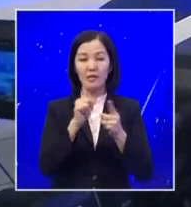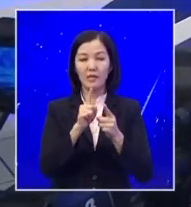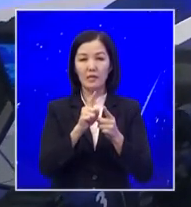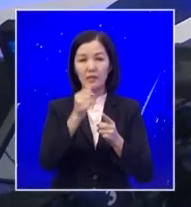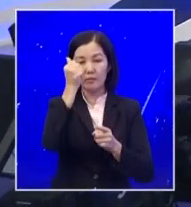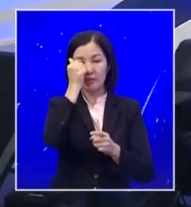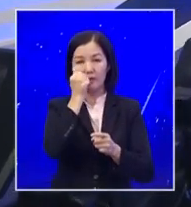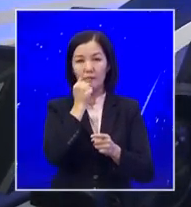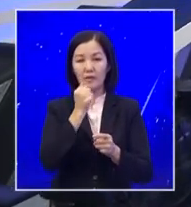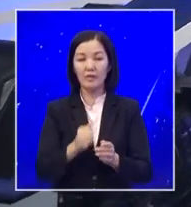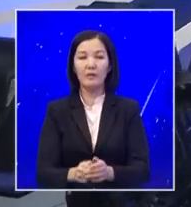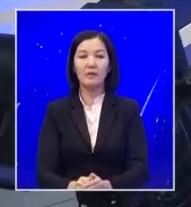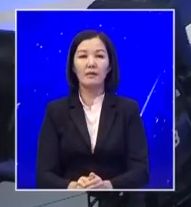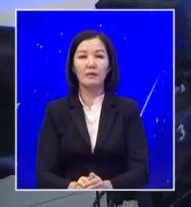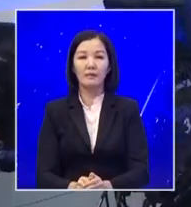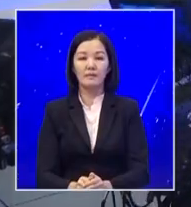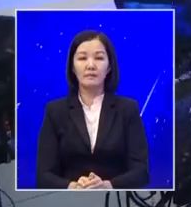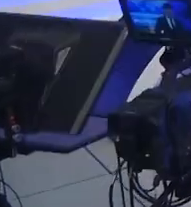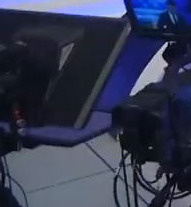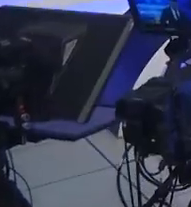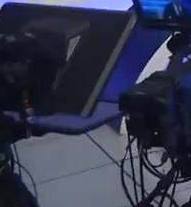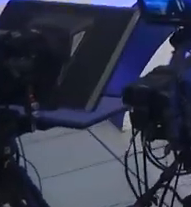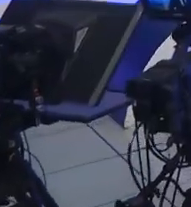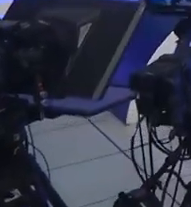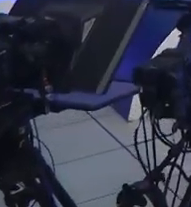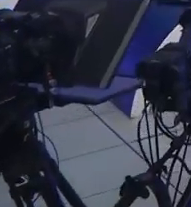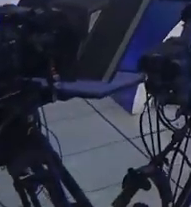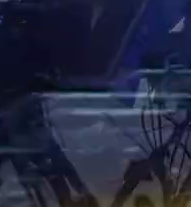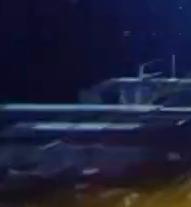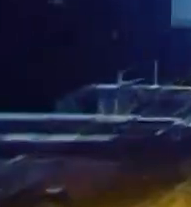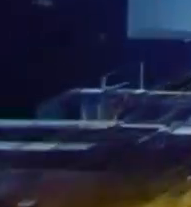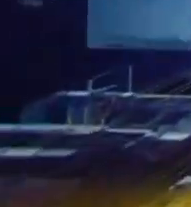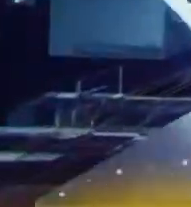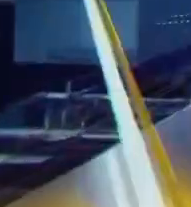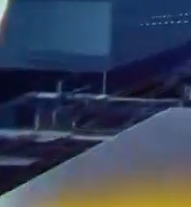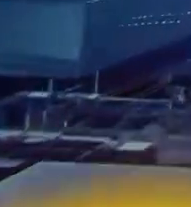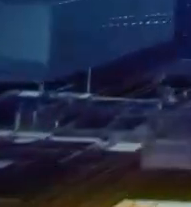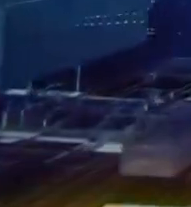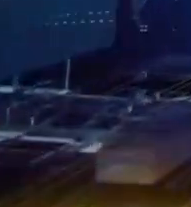Келер күні амандықта саулықта қауышайық.